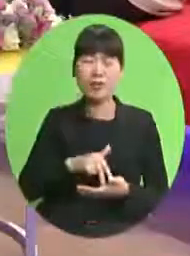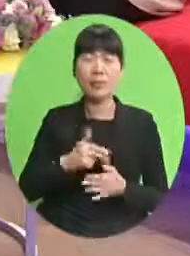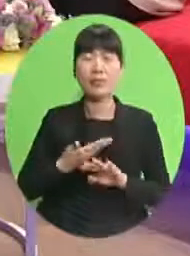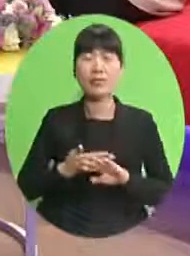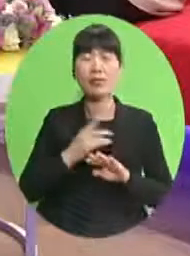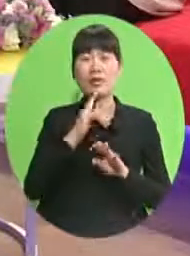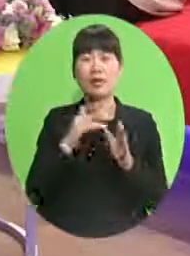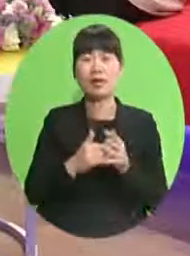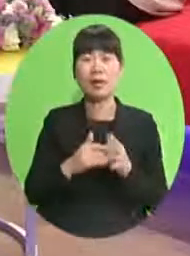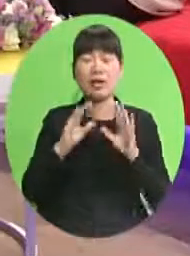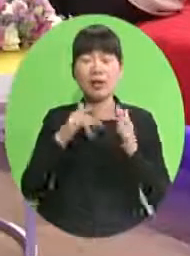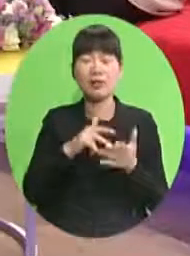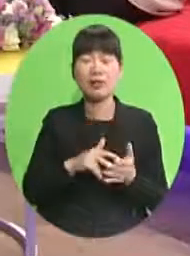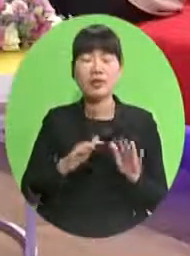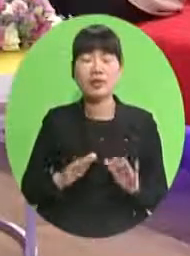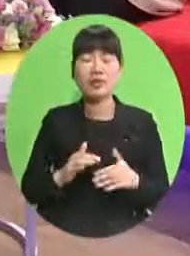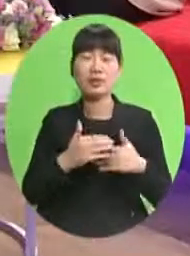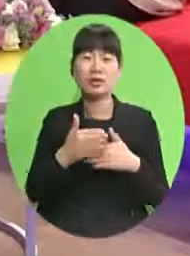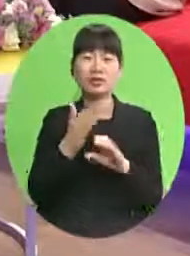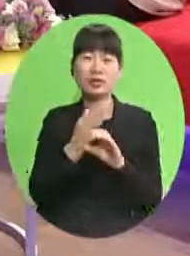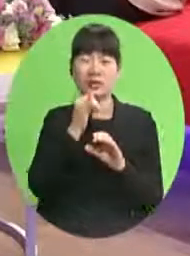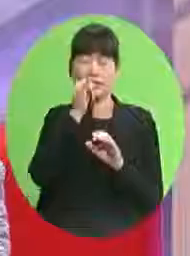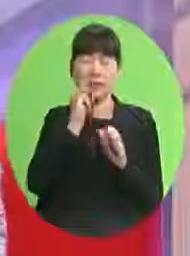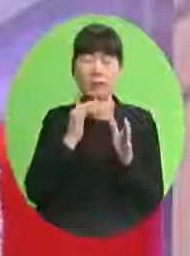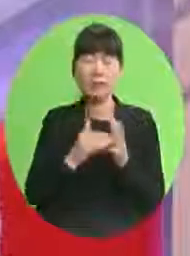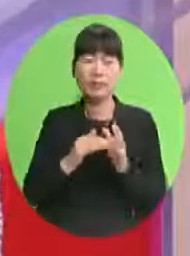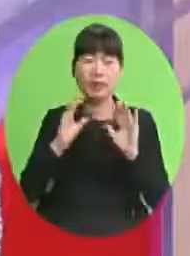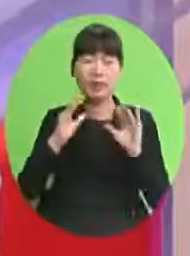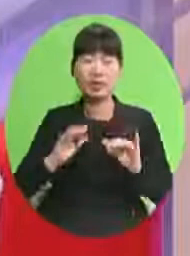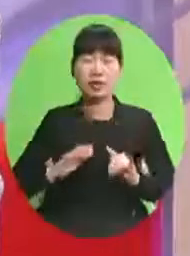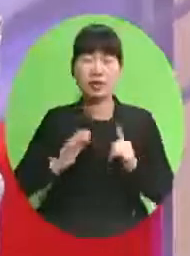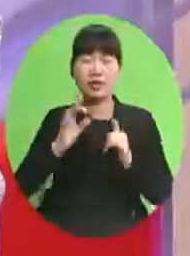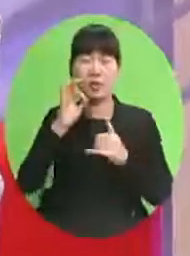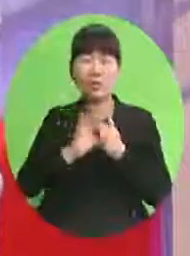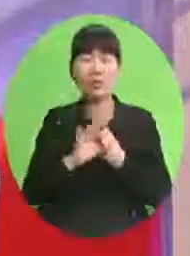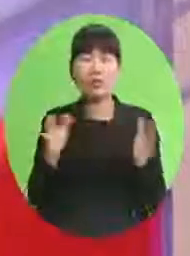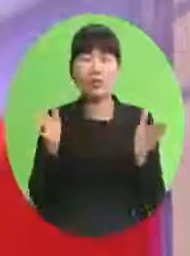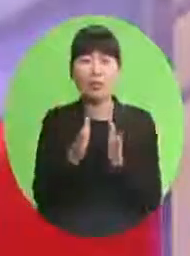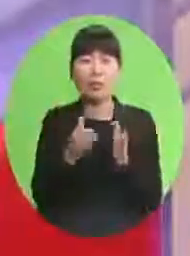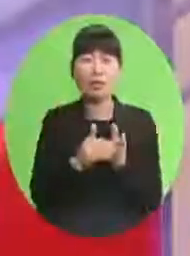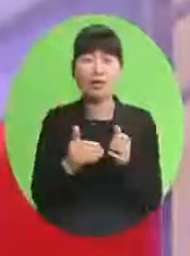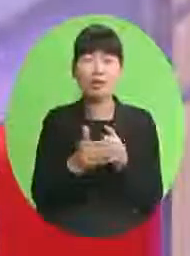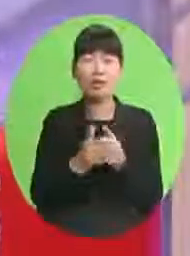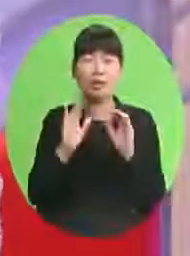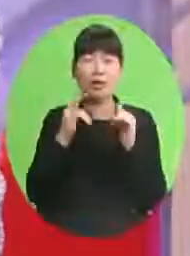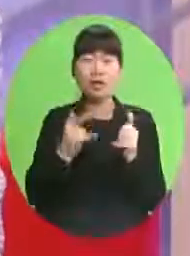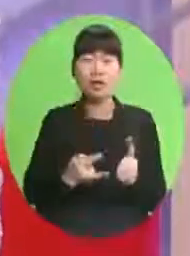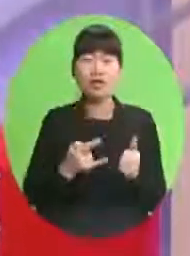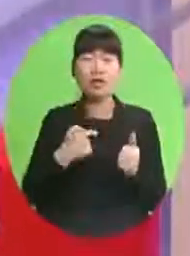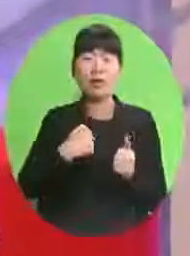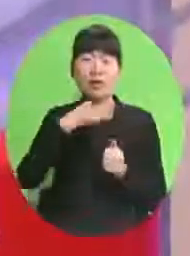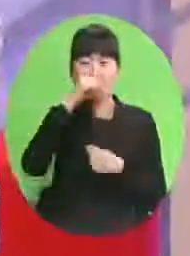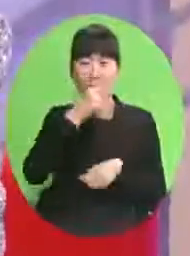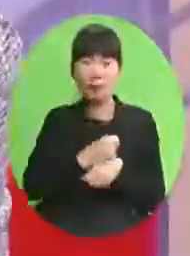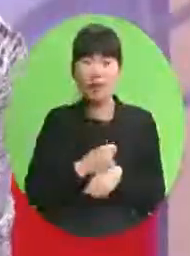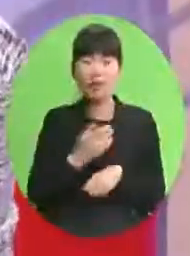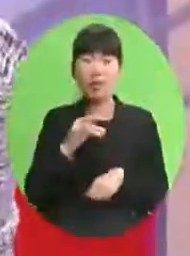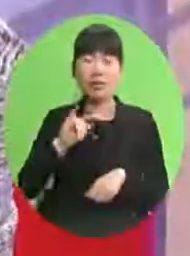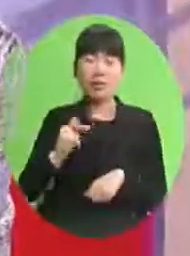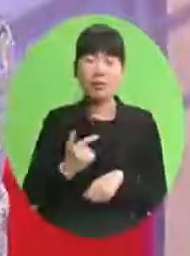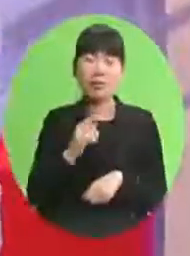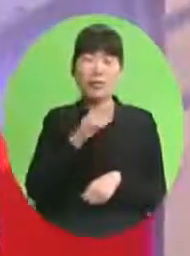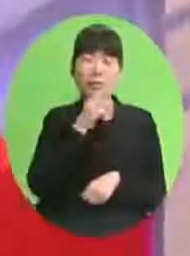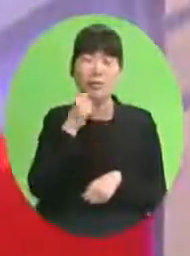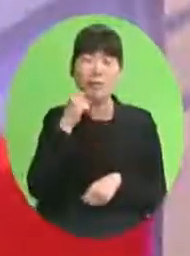있는데요. 아이들은 현재 진행형이에요. 아이들의 세상은 좀 좁아요. 그래서 아이들한테는 자기가 좋아하는 레몬